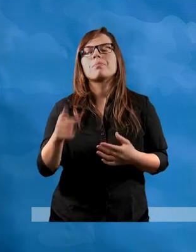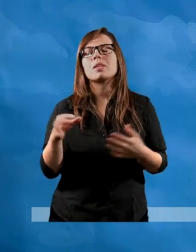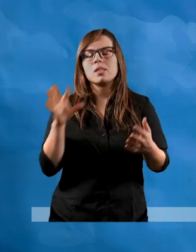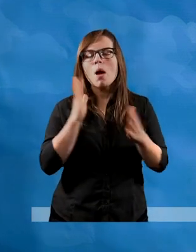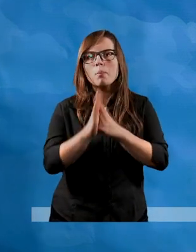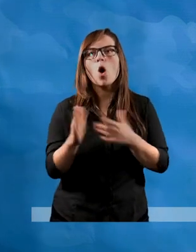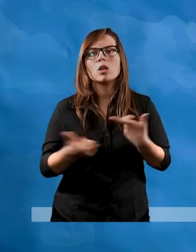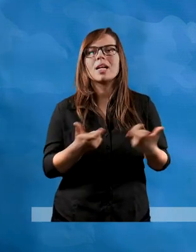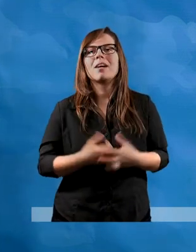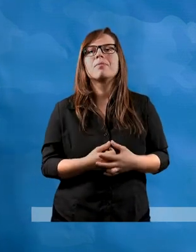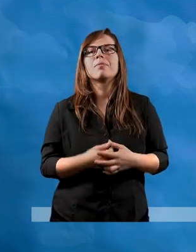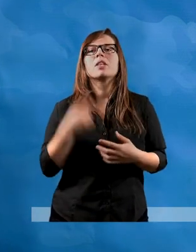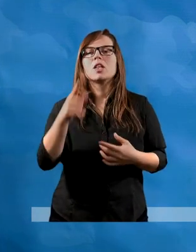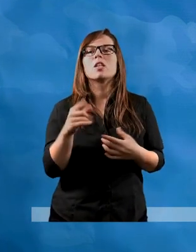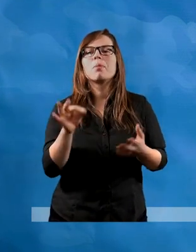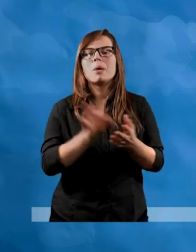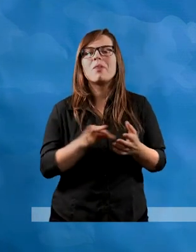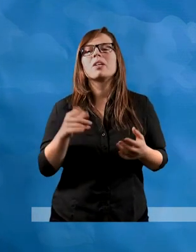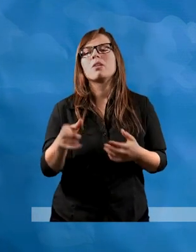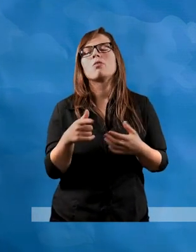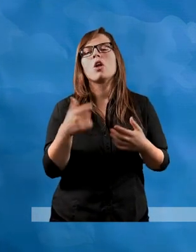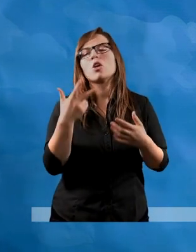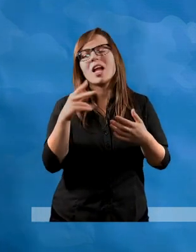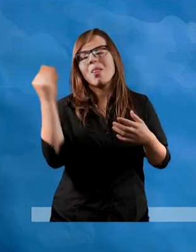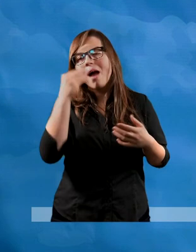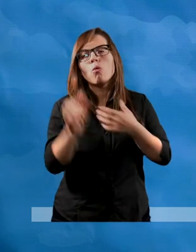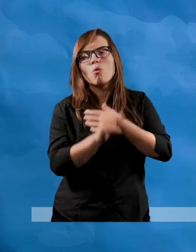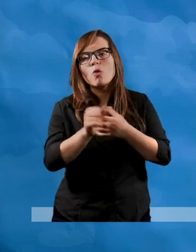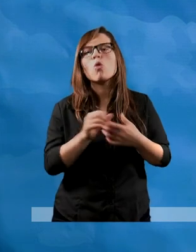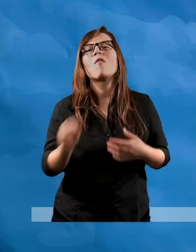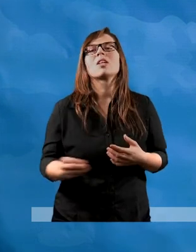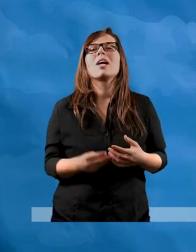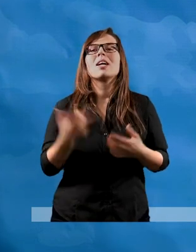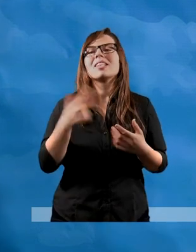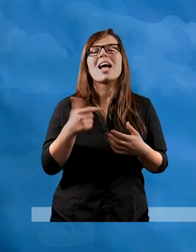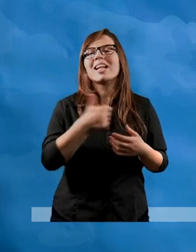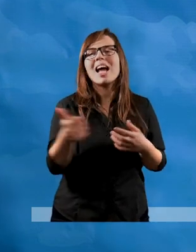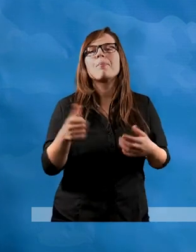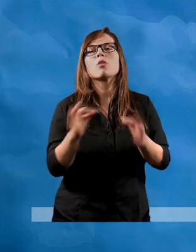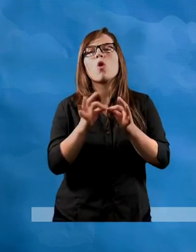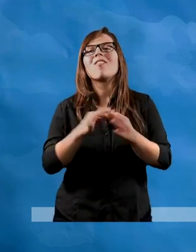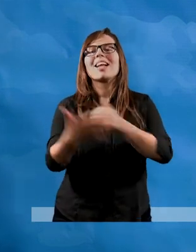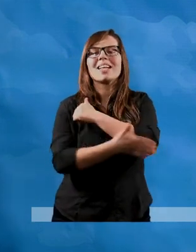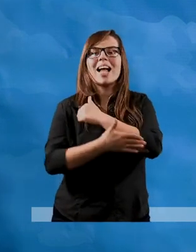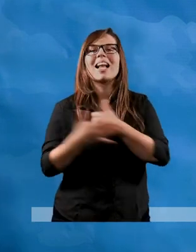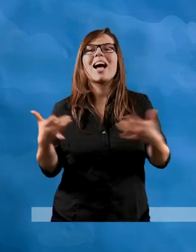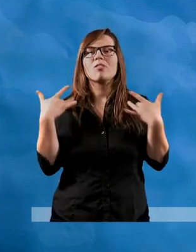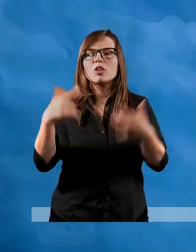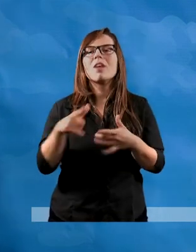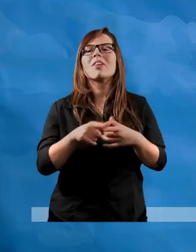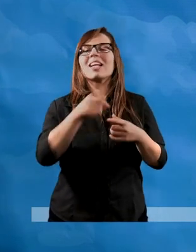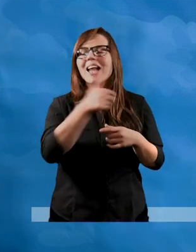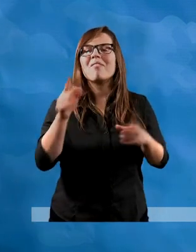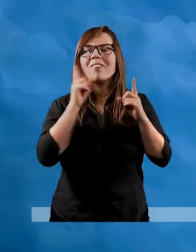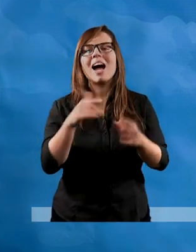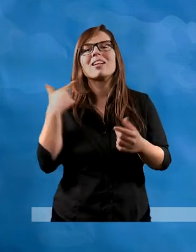zdrowsze i pełniejsze, co też jest medycznie i naukowo udowodnione, więc jakby nawet nie same stosowanie zasad zawartych w Biblii, ale sam